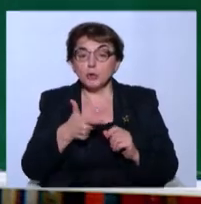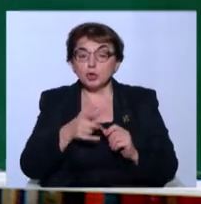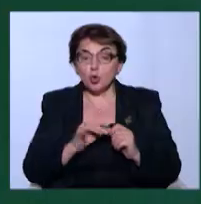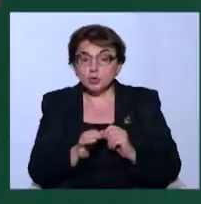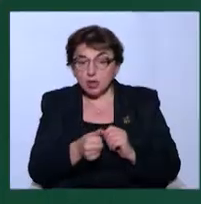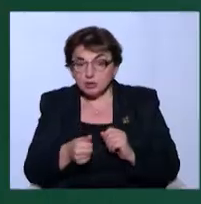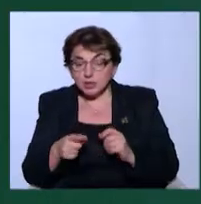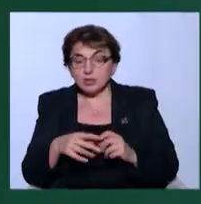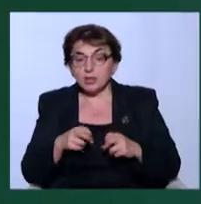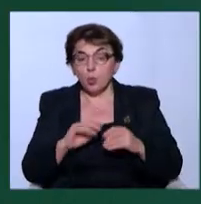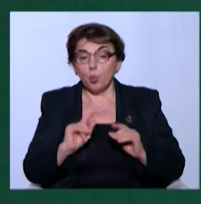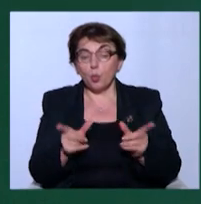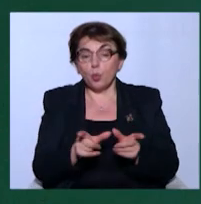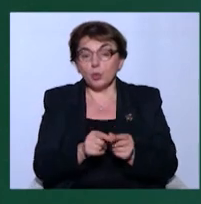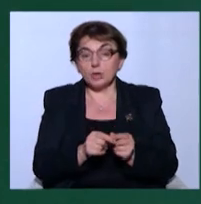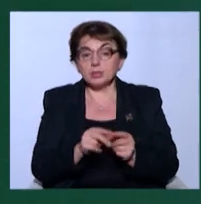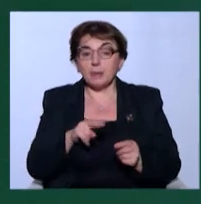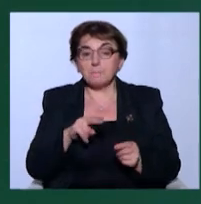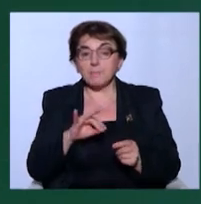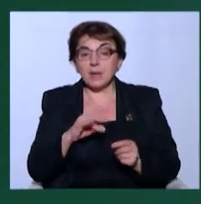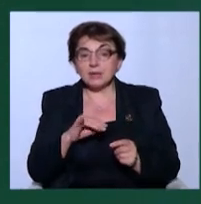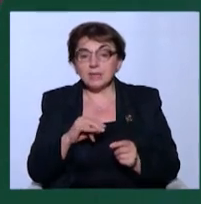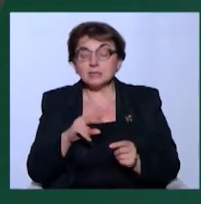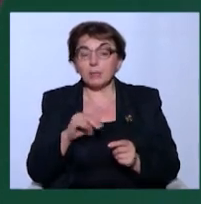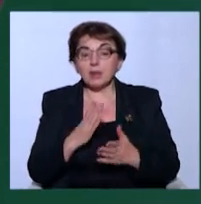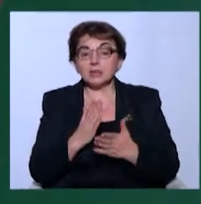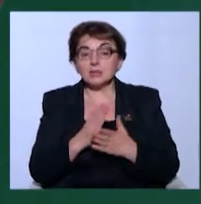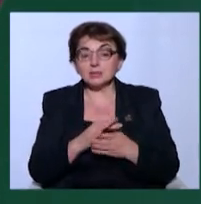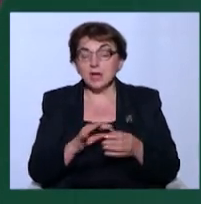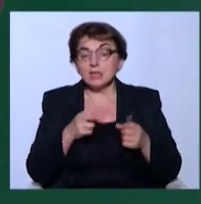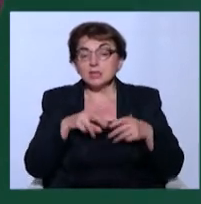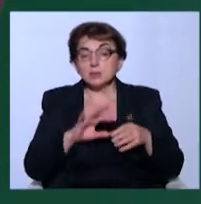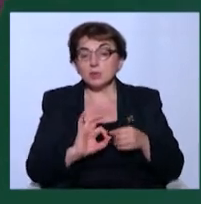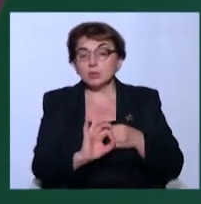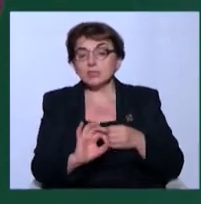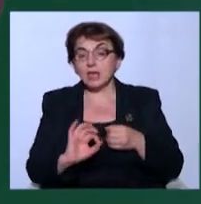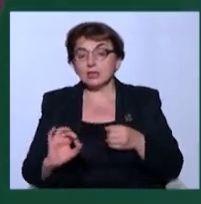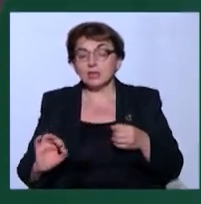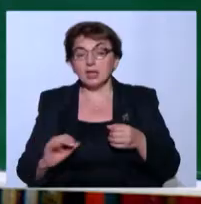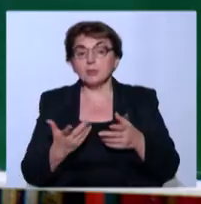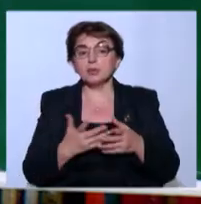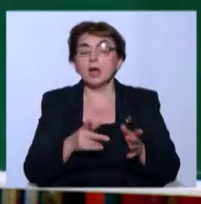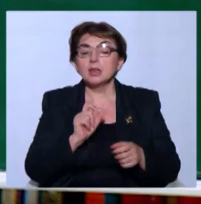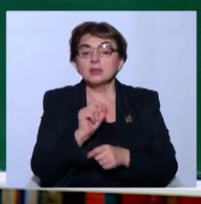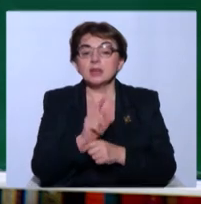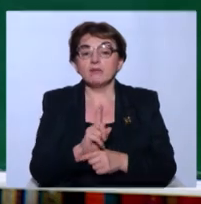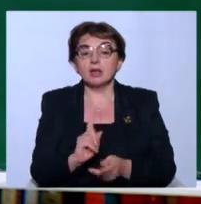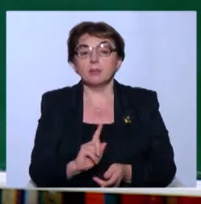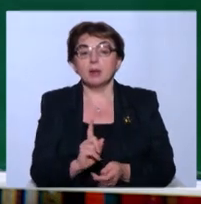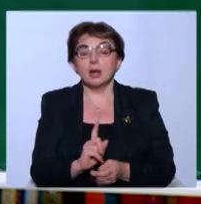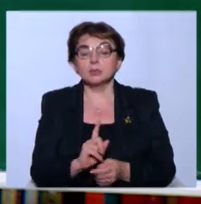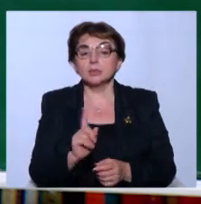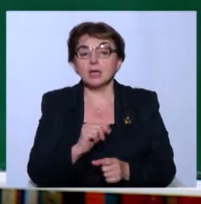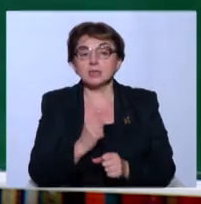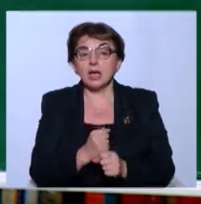ნაწლავს უერთება პანკრეასი, აი პანკრეას აქვს სადინარები და ეხლა განვიხილოთ რა ფუნქციები, რა